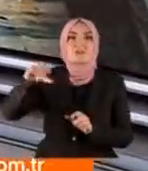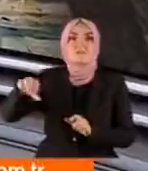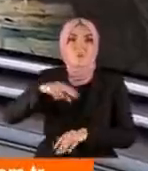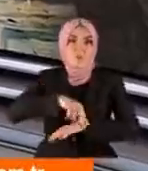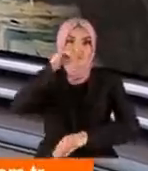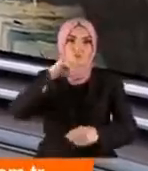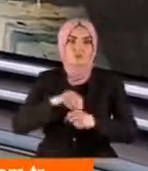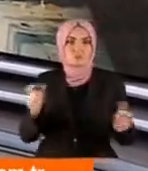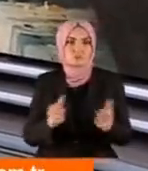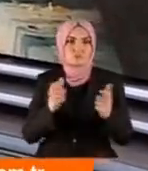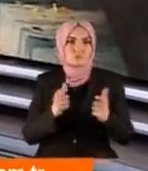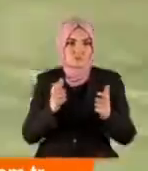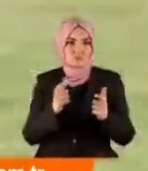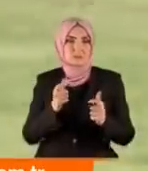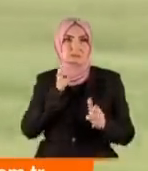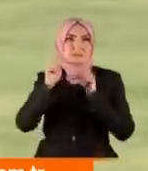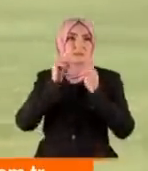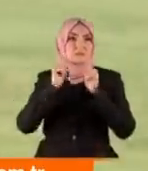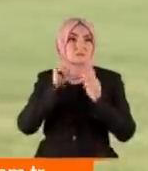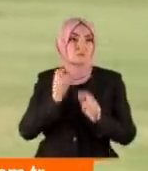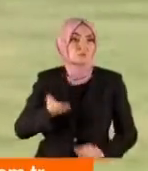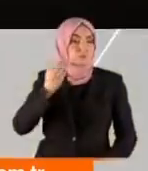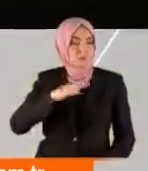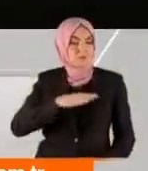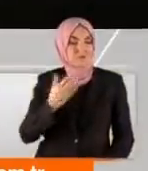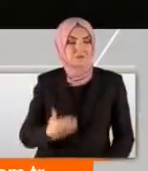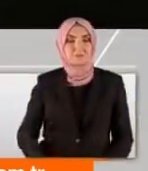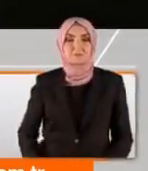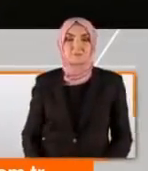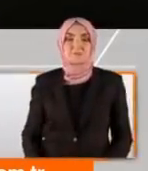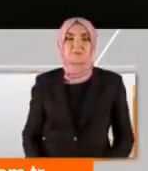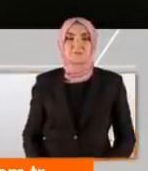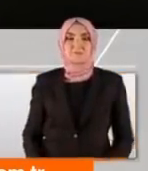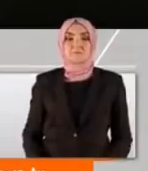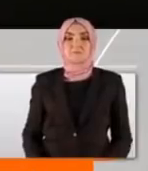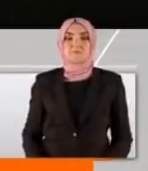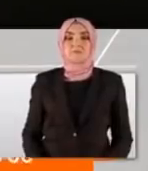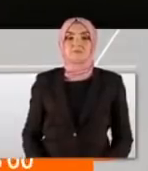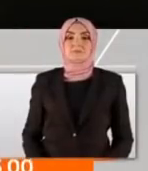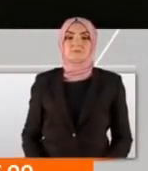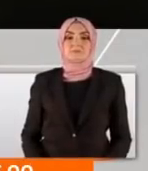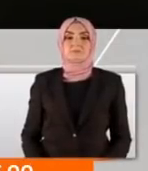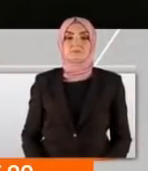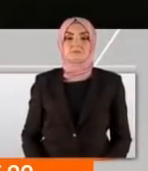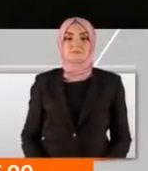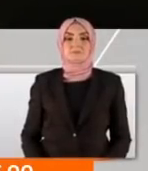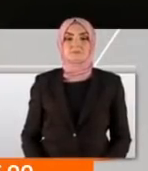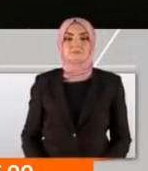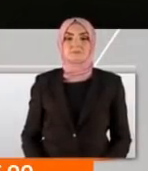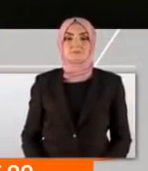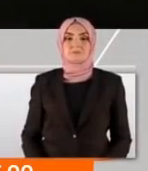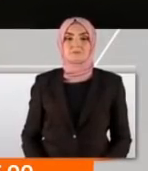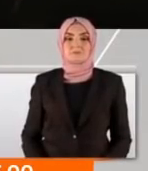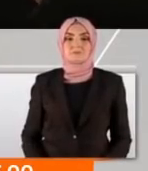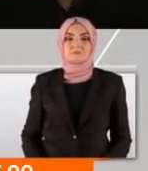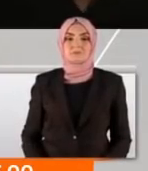sesler yükseldi. İstanbul Büyükşehir Belediyesi'nin malı kapsamındaydı.